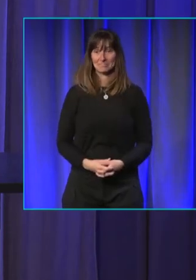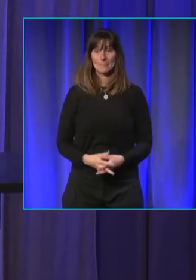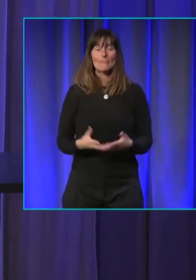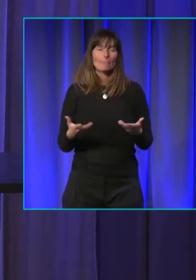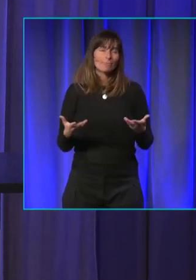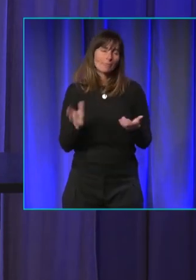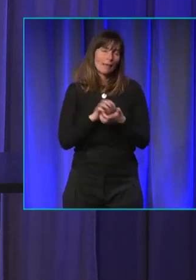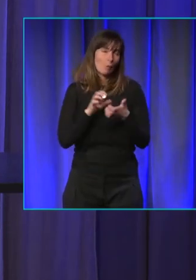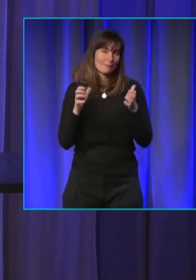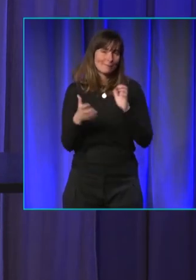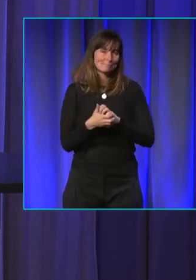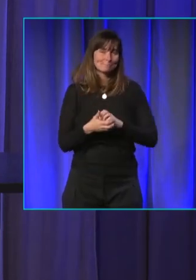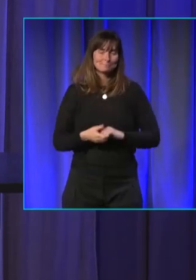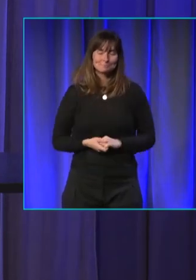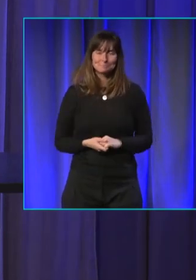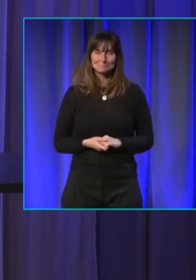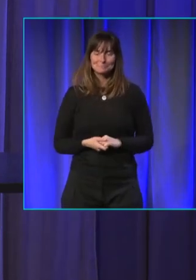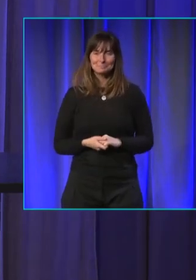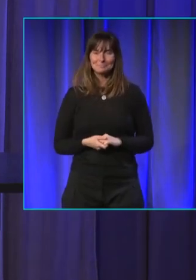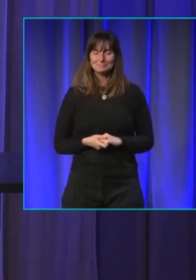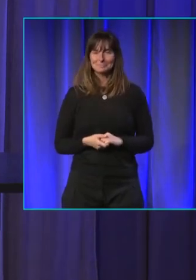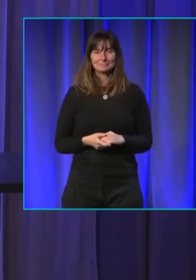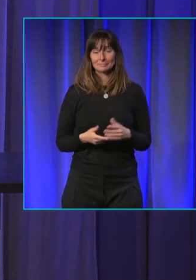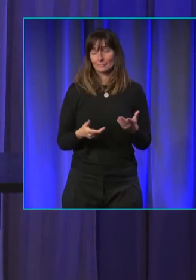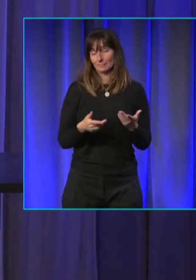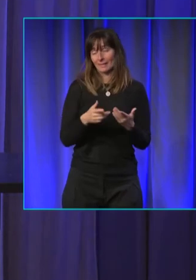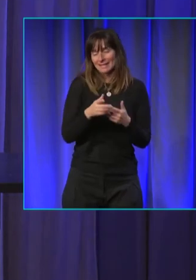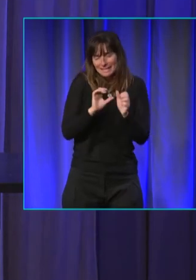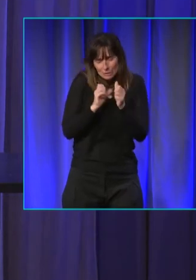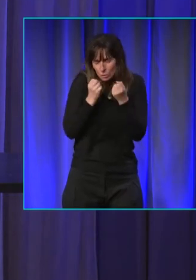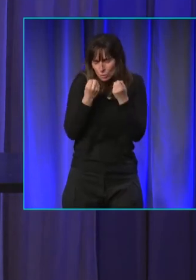C'est assez compliqué, hein, parce qu'il y a forcément un effet dimension.